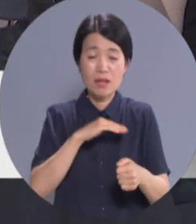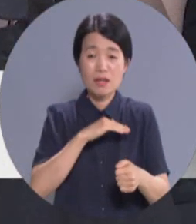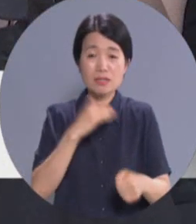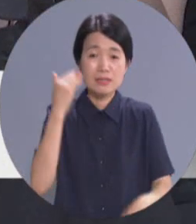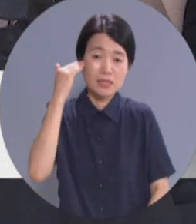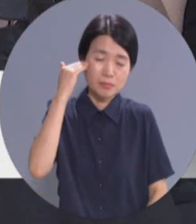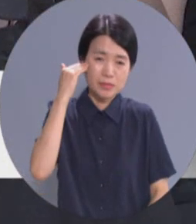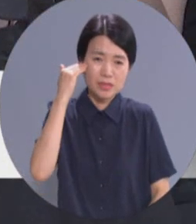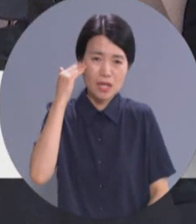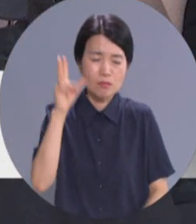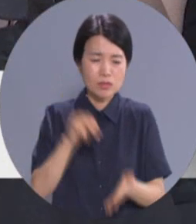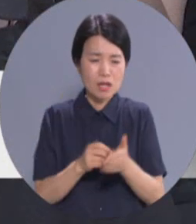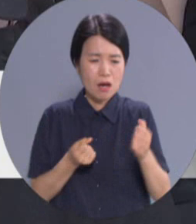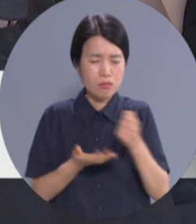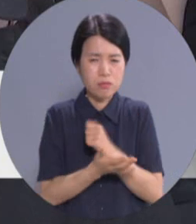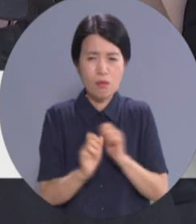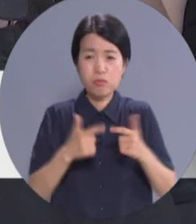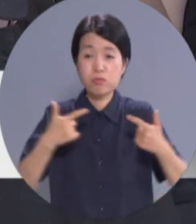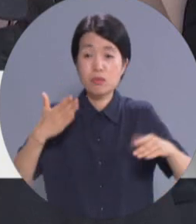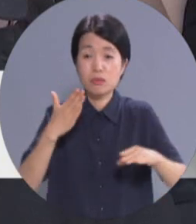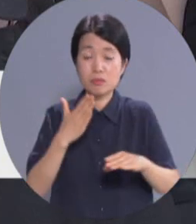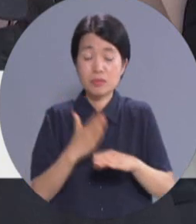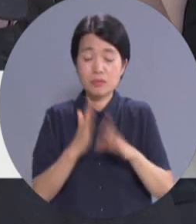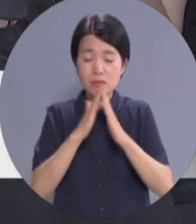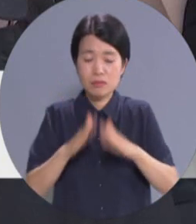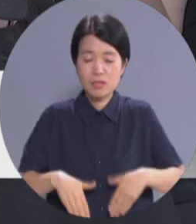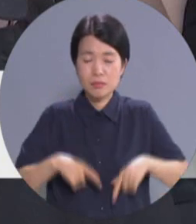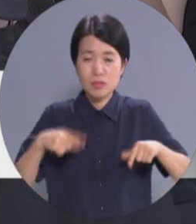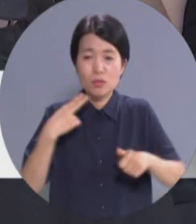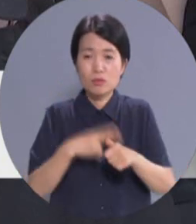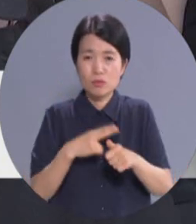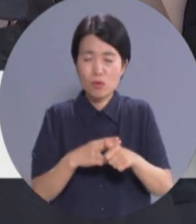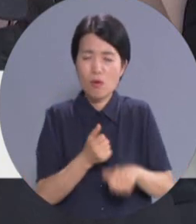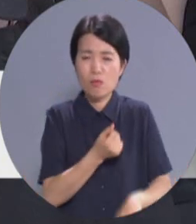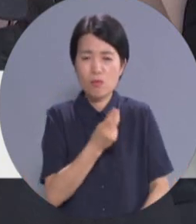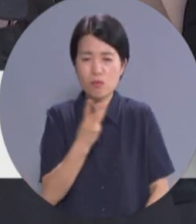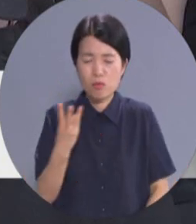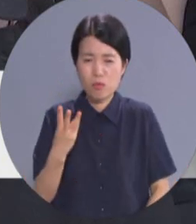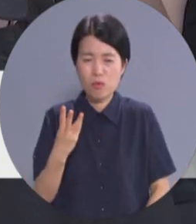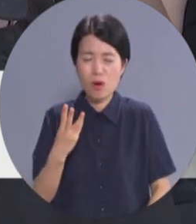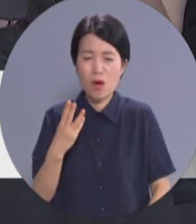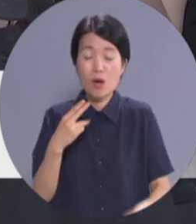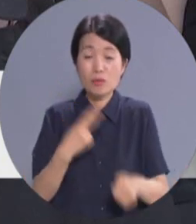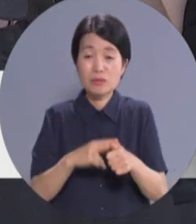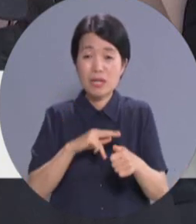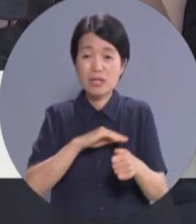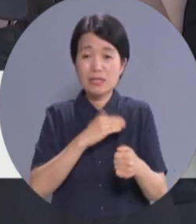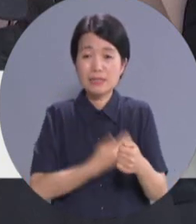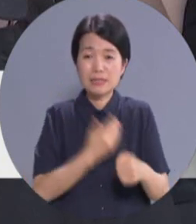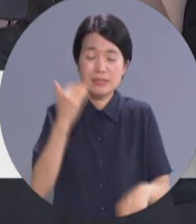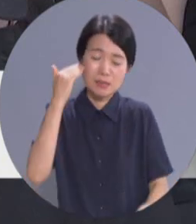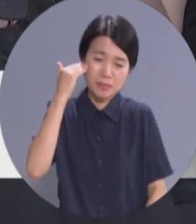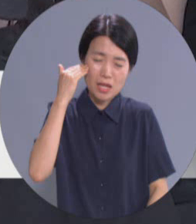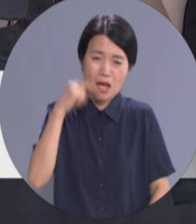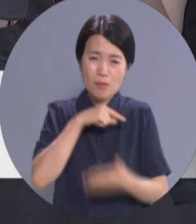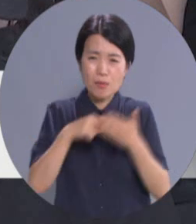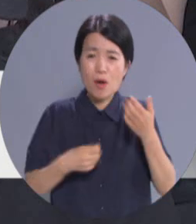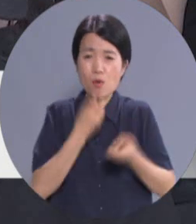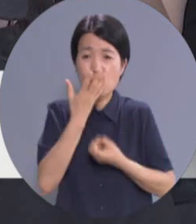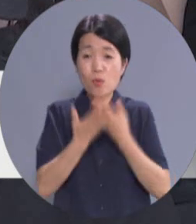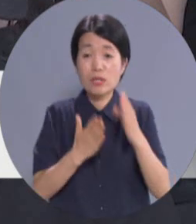대한 파장이 확산되고 있습니다 전남지역의 교사들도 하나둘씩 교권 침해 피해를 증언하고 나섰는데요